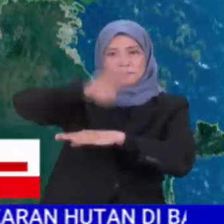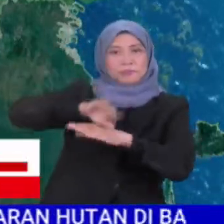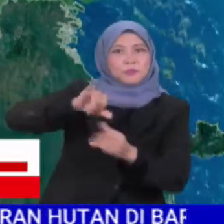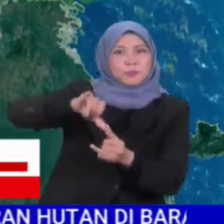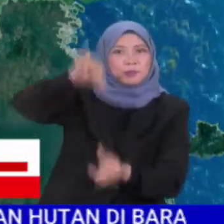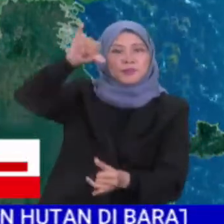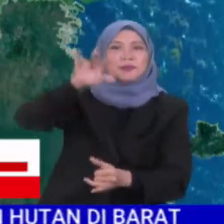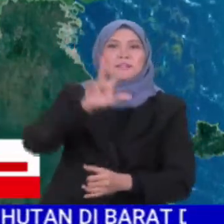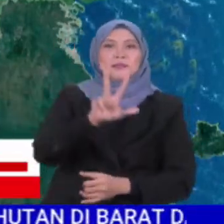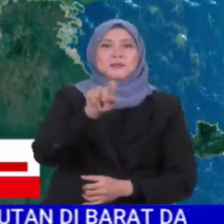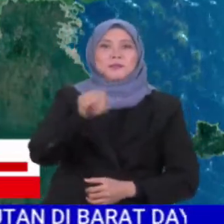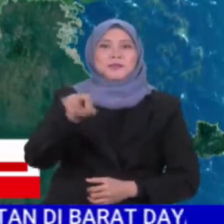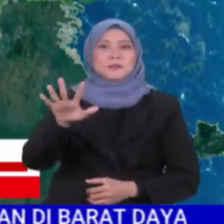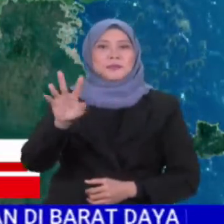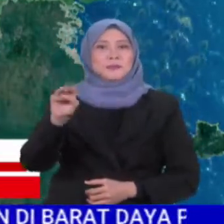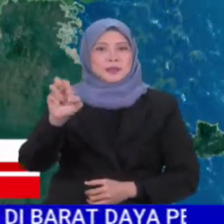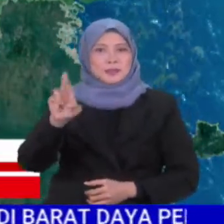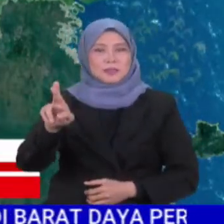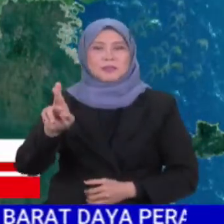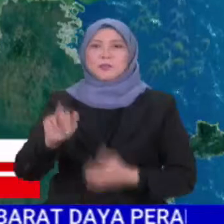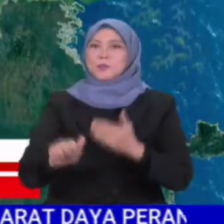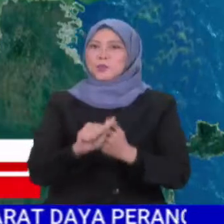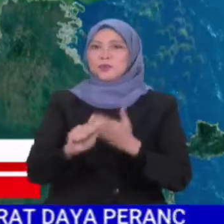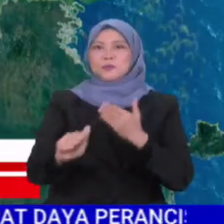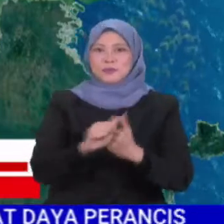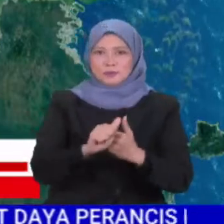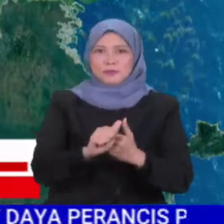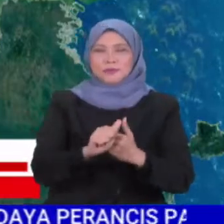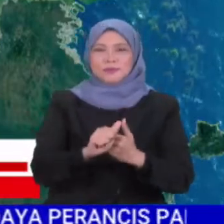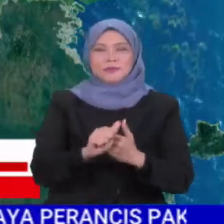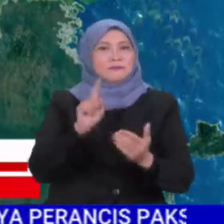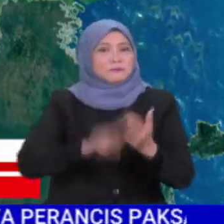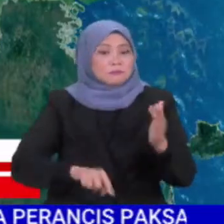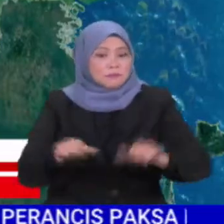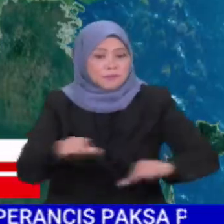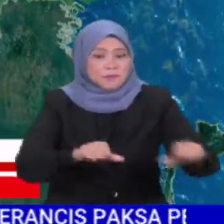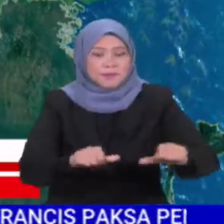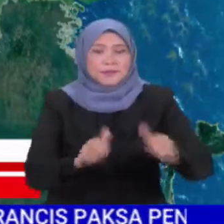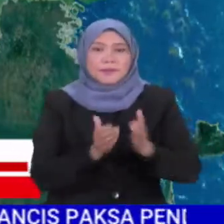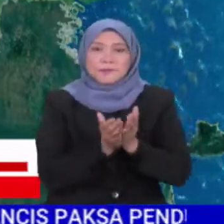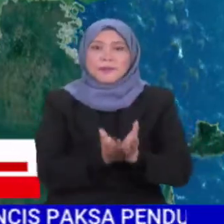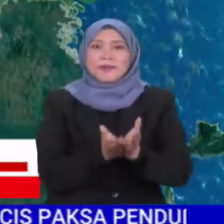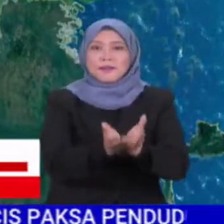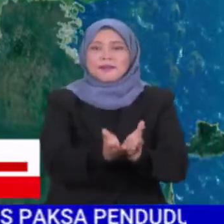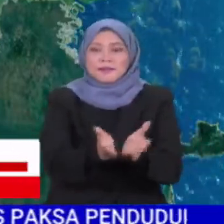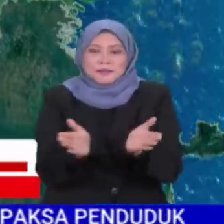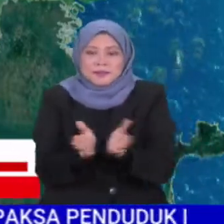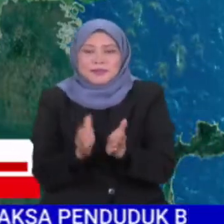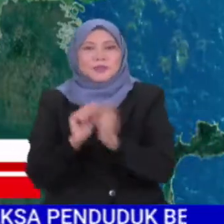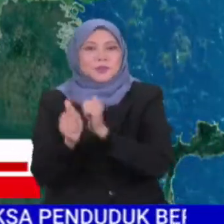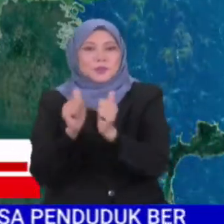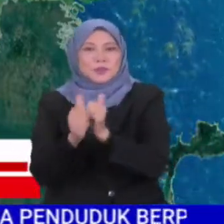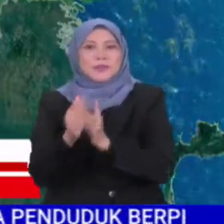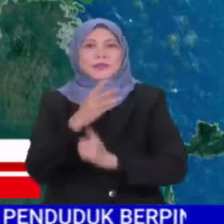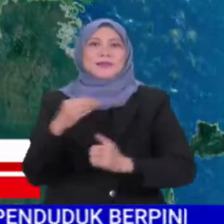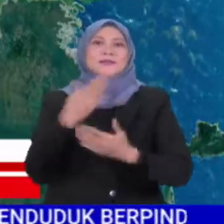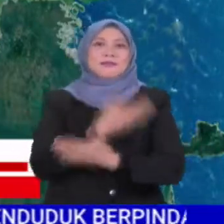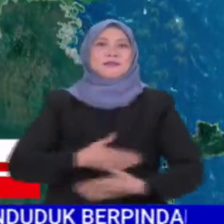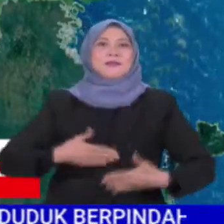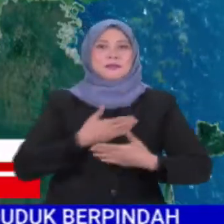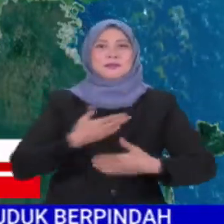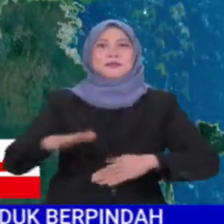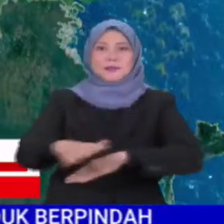ke 3.5 meter, ianya adalah berbahaya bagi sebarang aktiviti perkapalan, bot-bot kecil, sukan dan juga rekreasi